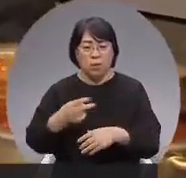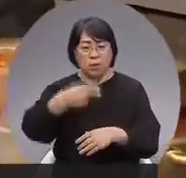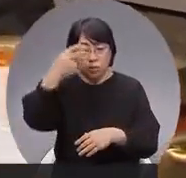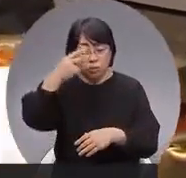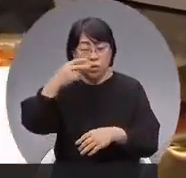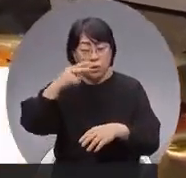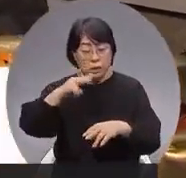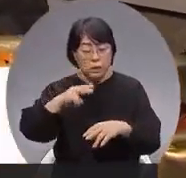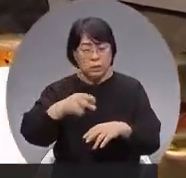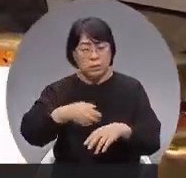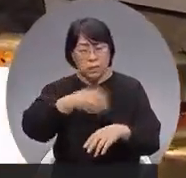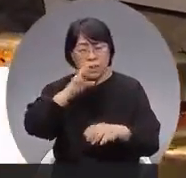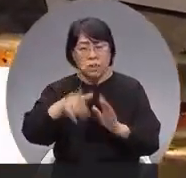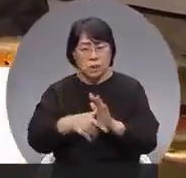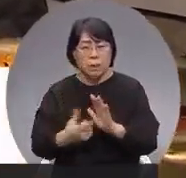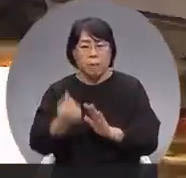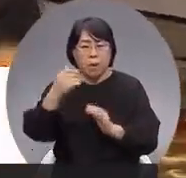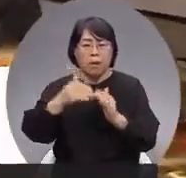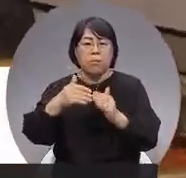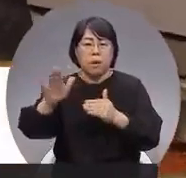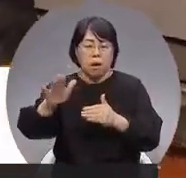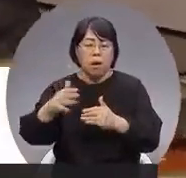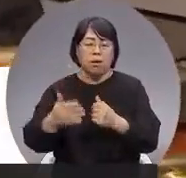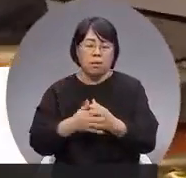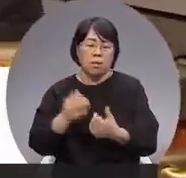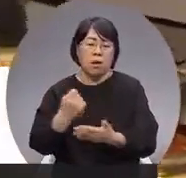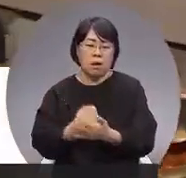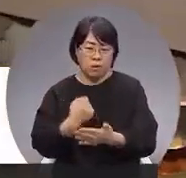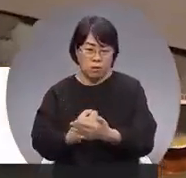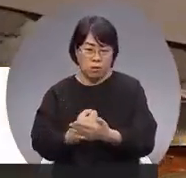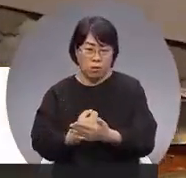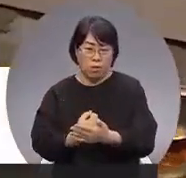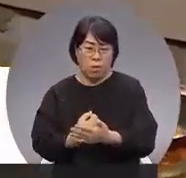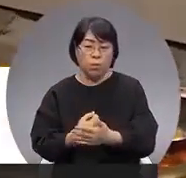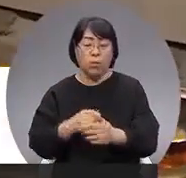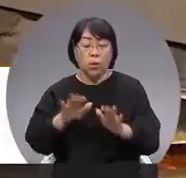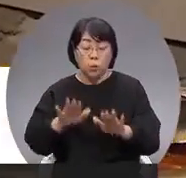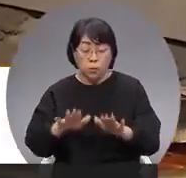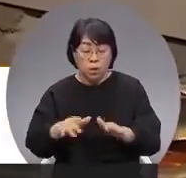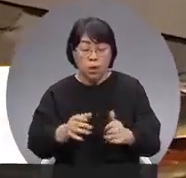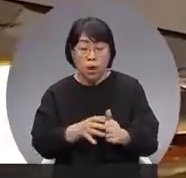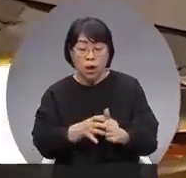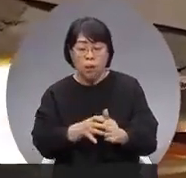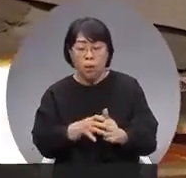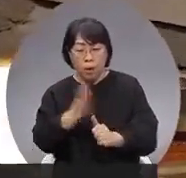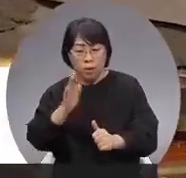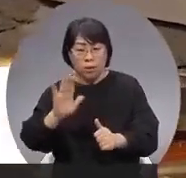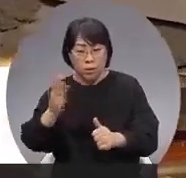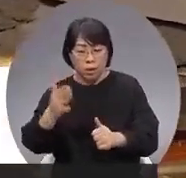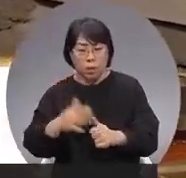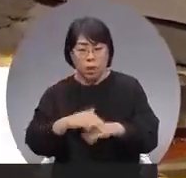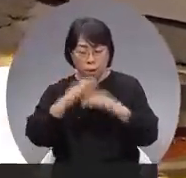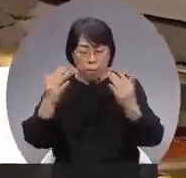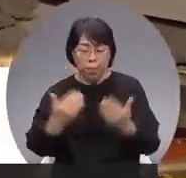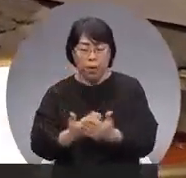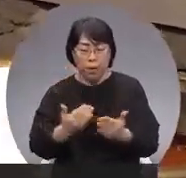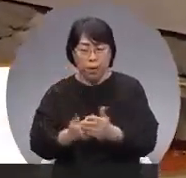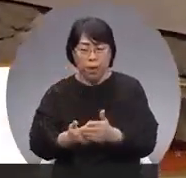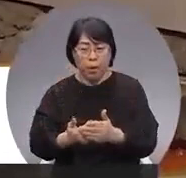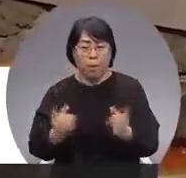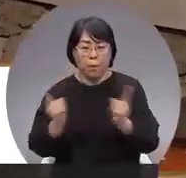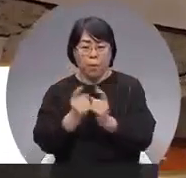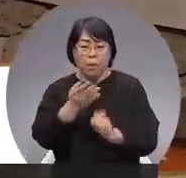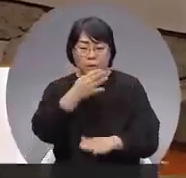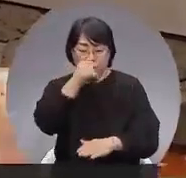일찍 끝나는 게 너무 아쉬웠던 것 같아요. 이렇게 거리두기 해제되고 다 같이 이렇게 회식할 수 있어서 너무 좋은